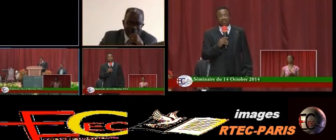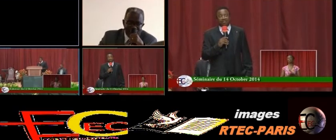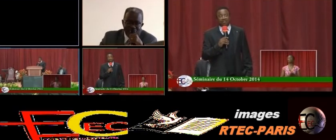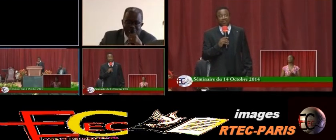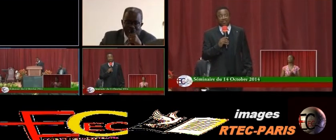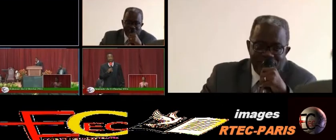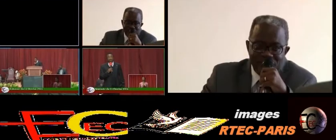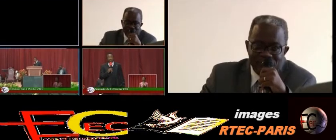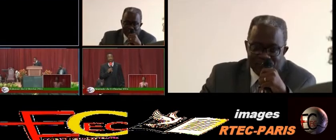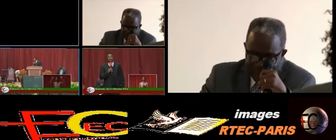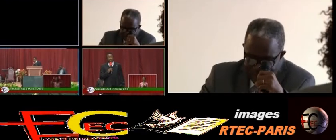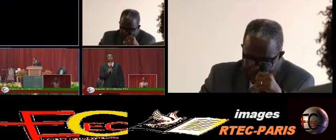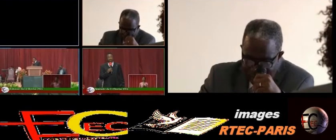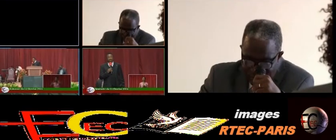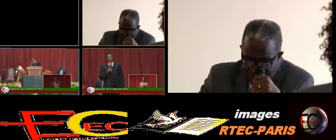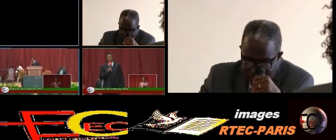Matthieu 18 à 20,